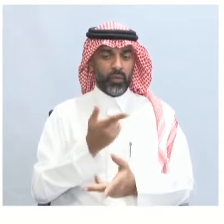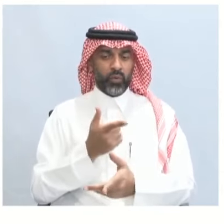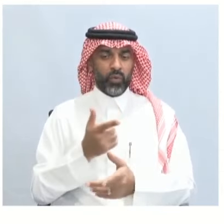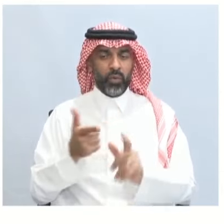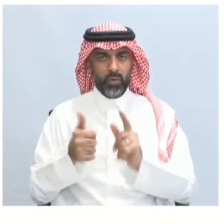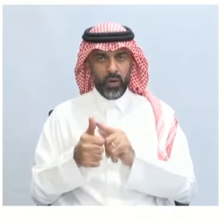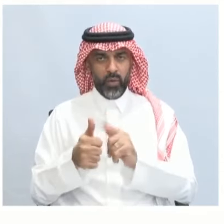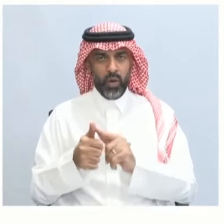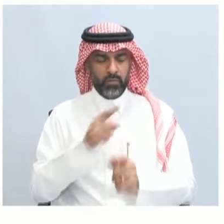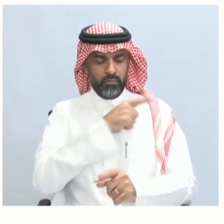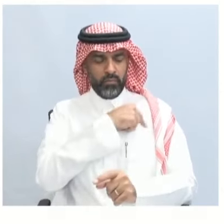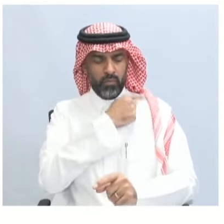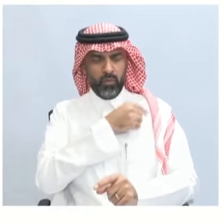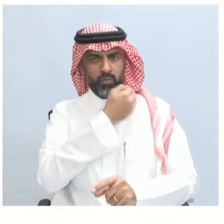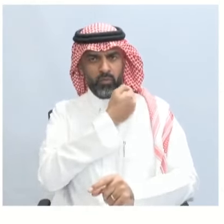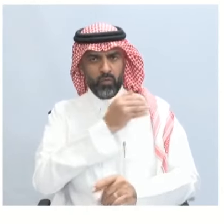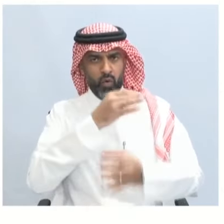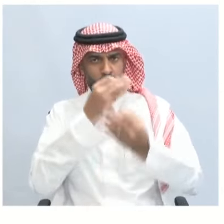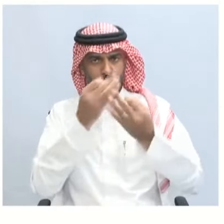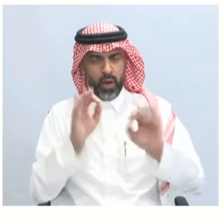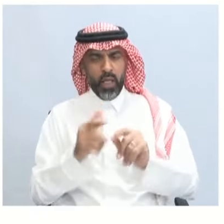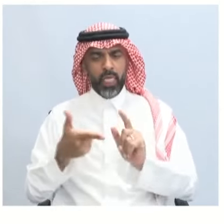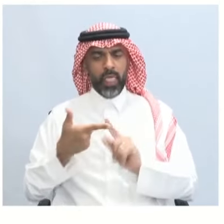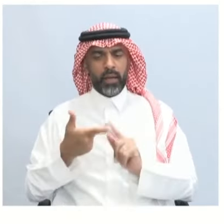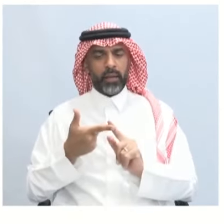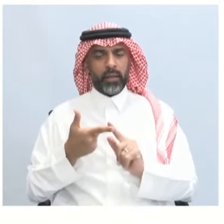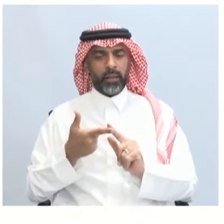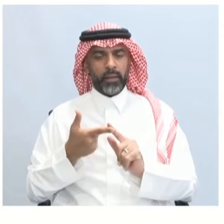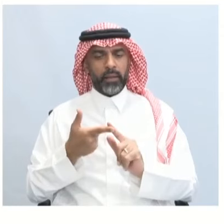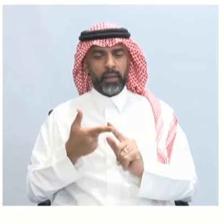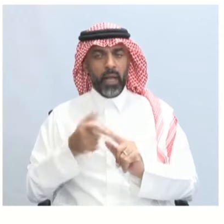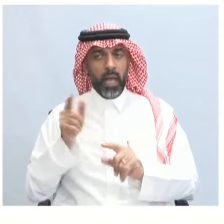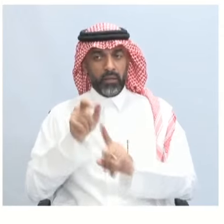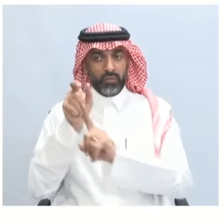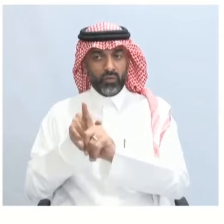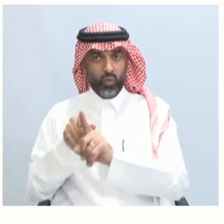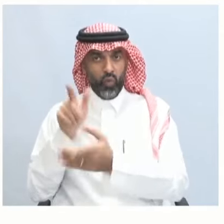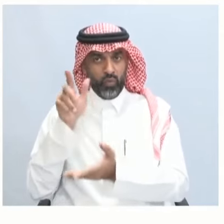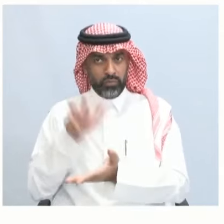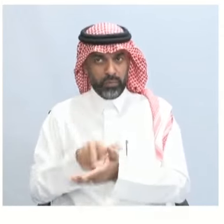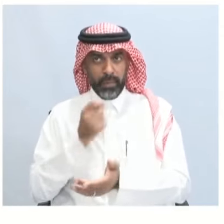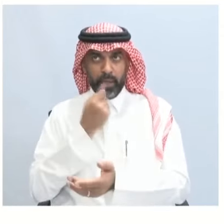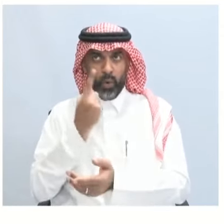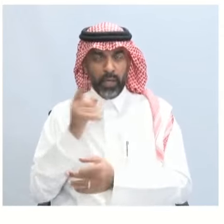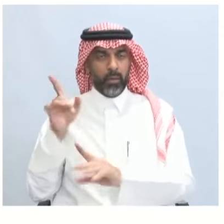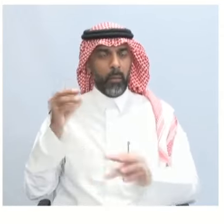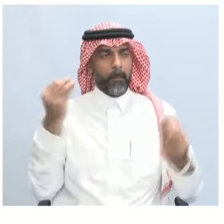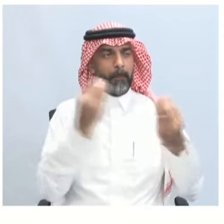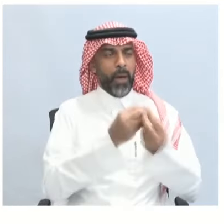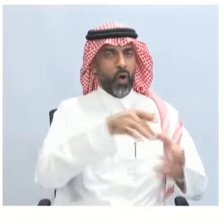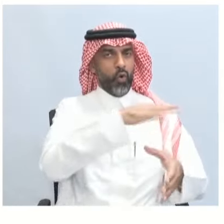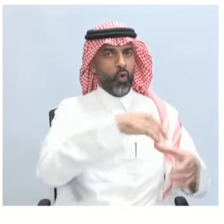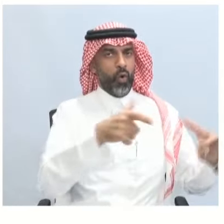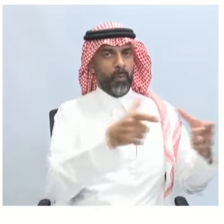السيئات ايضا نقول ان الموحد في الاخره مع الذين انعم الله عليهم ايضا نقول تبشير اهل